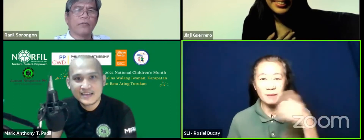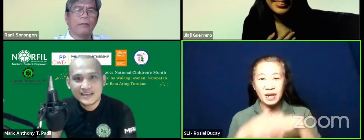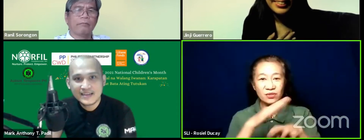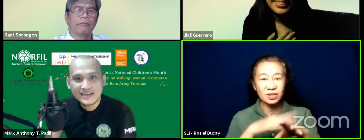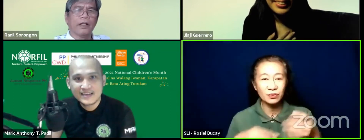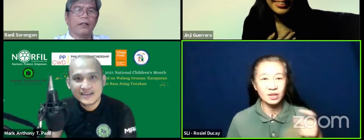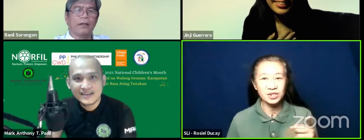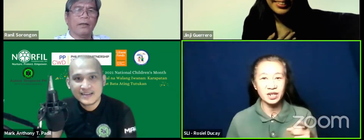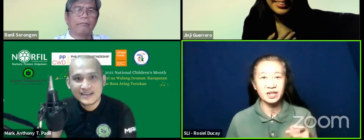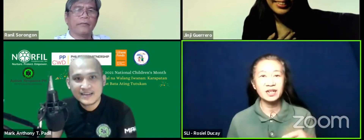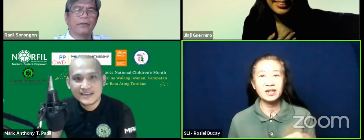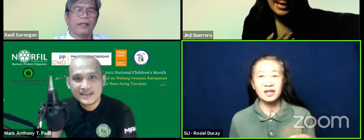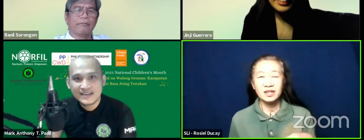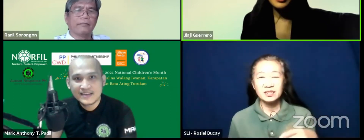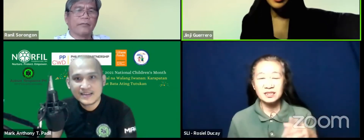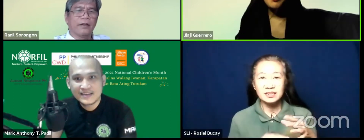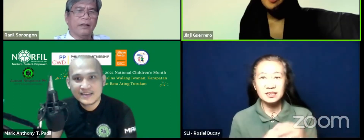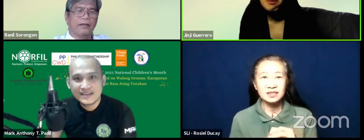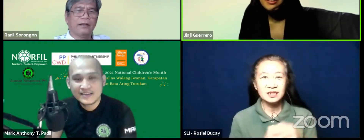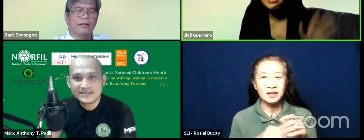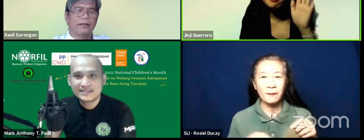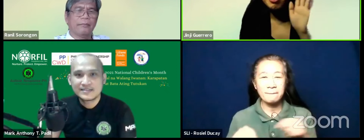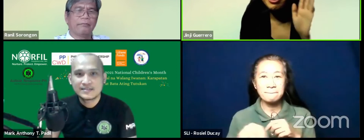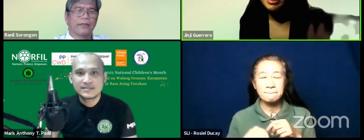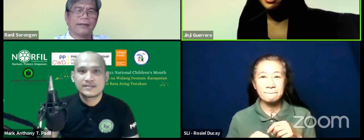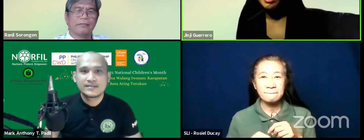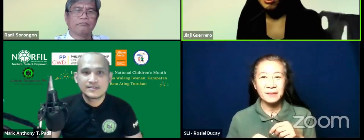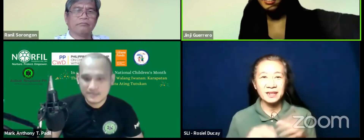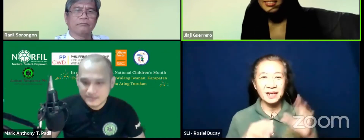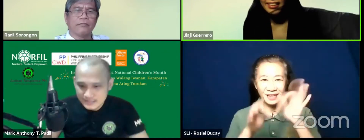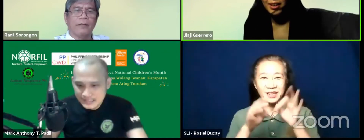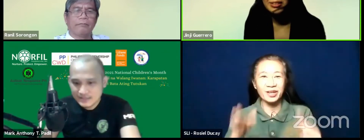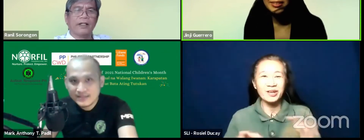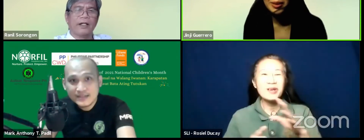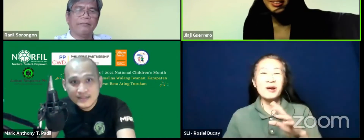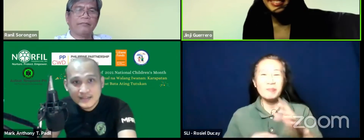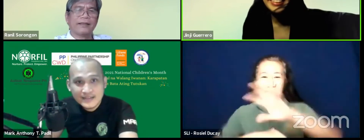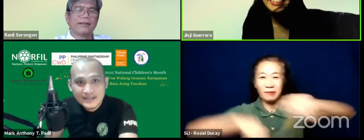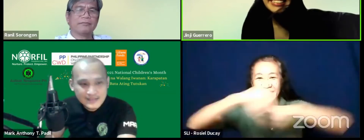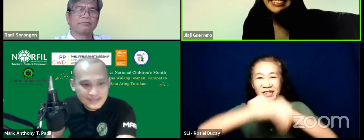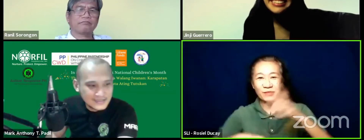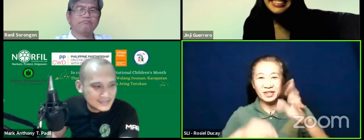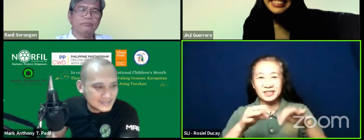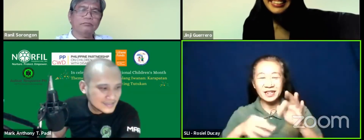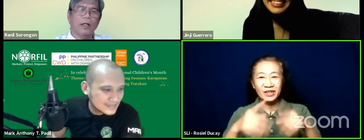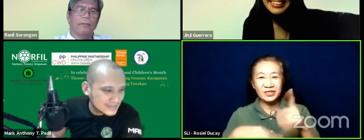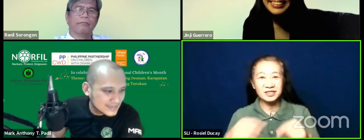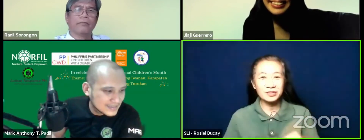Geng. Nakapasok na po raw siya. Ay, okay po. Magpapalit lang po muna tayo ng ating sign language interpreter.